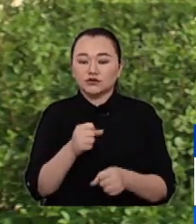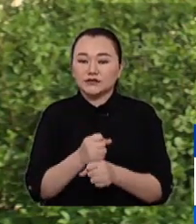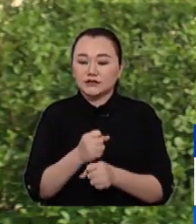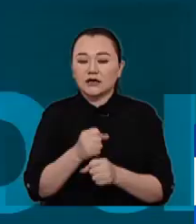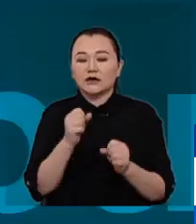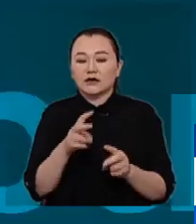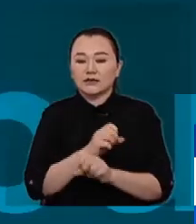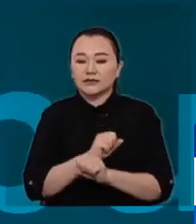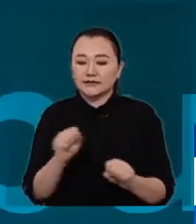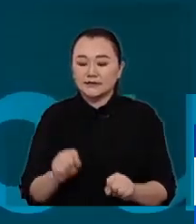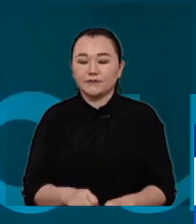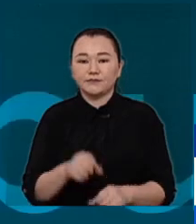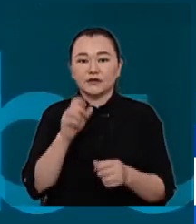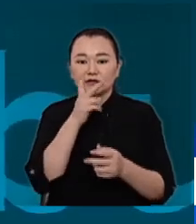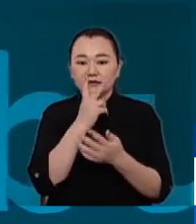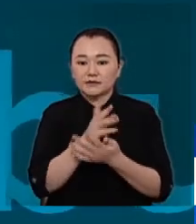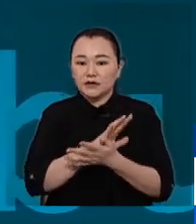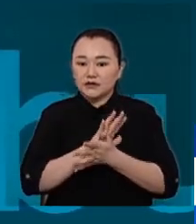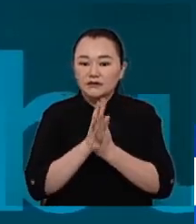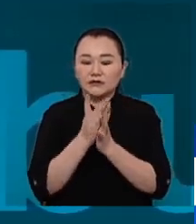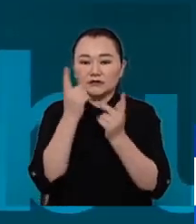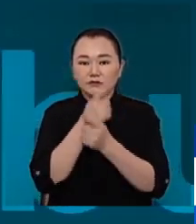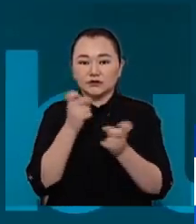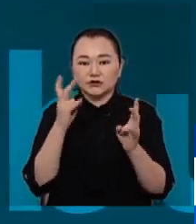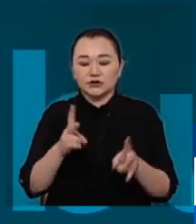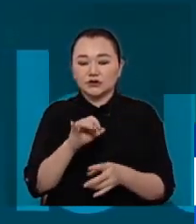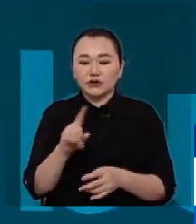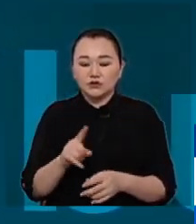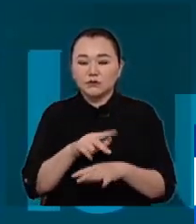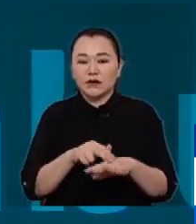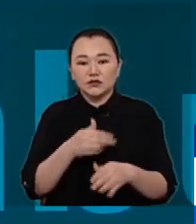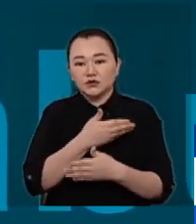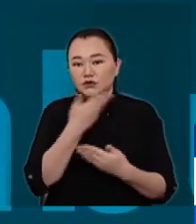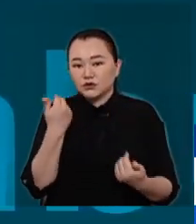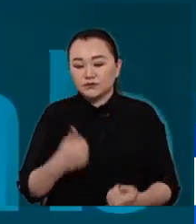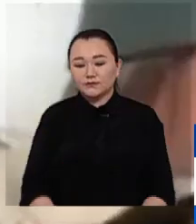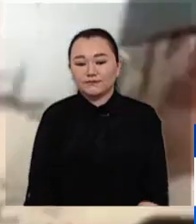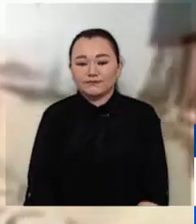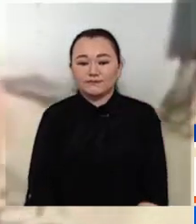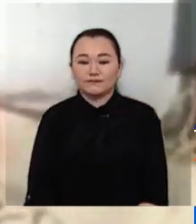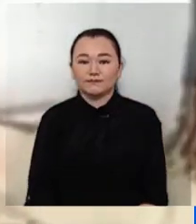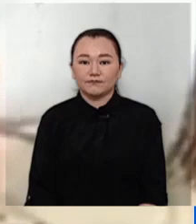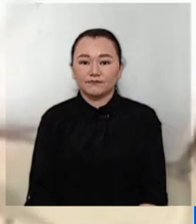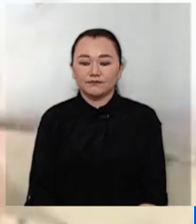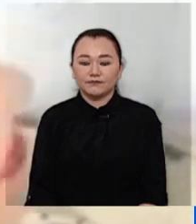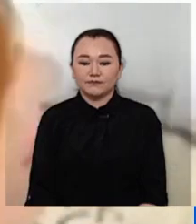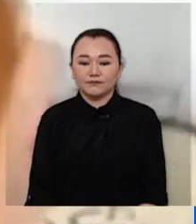нет. Несмотря на давку, сообщение о пострадавших в Наурыз от полиции не поступало. Анастасия